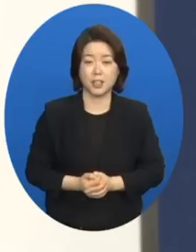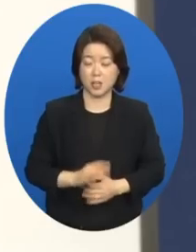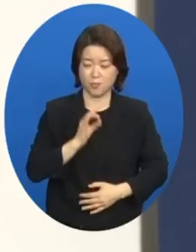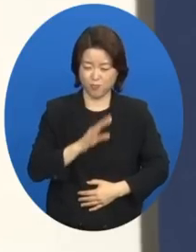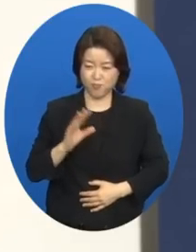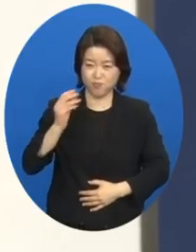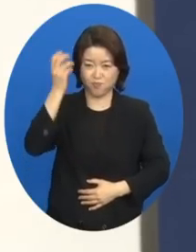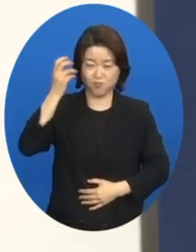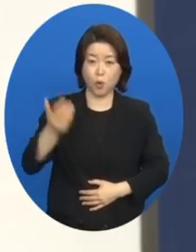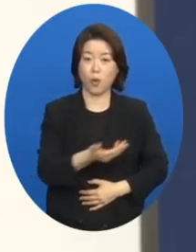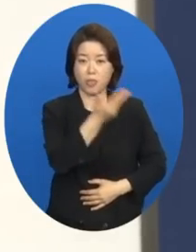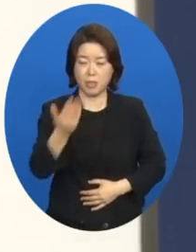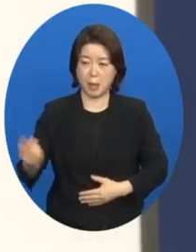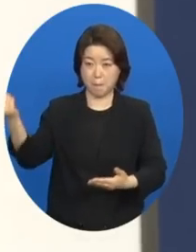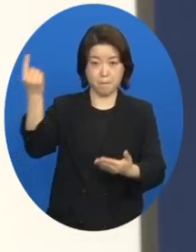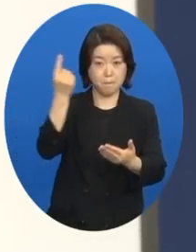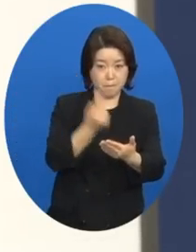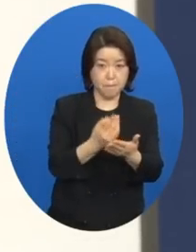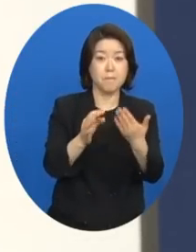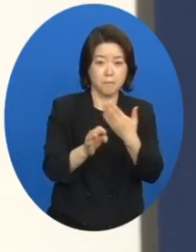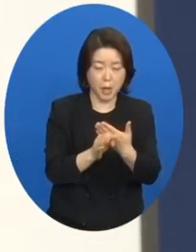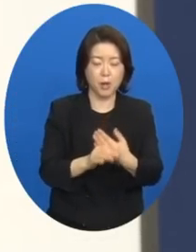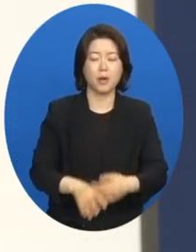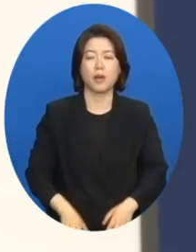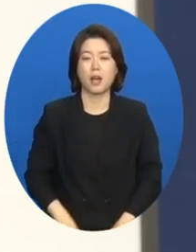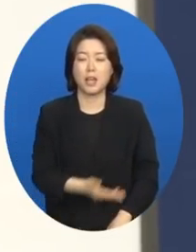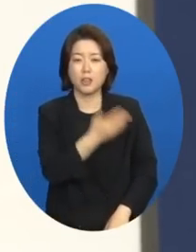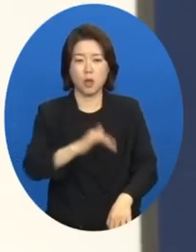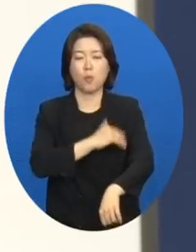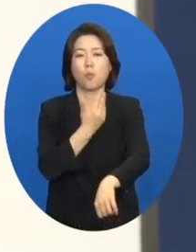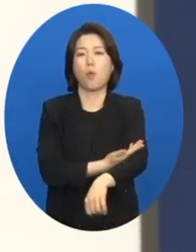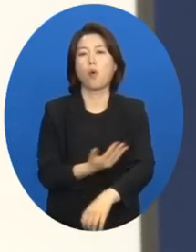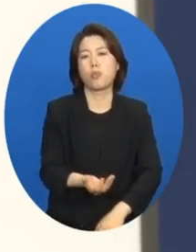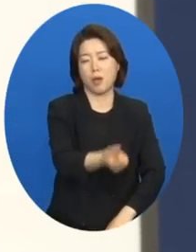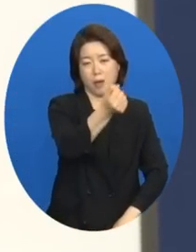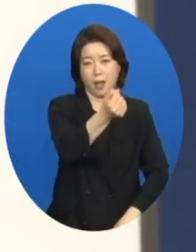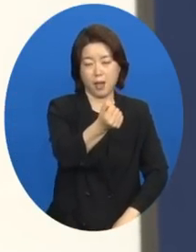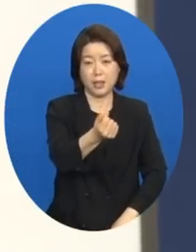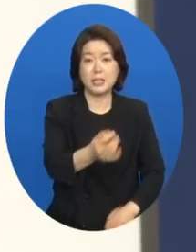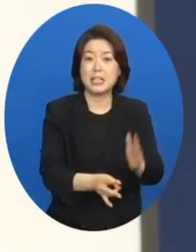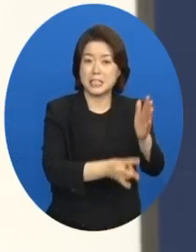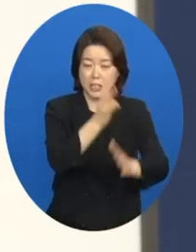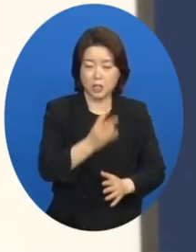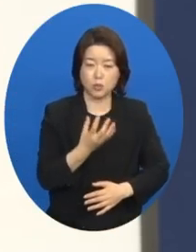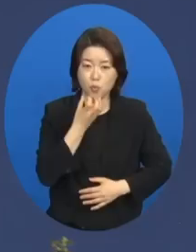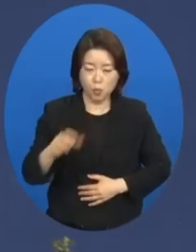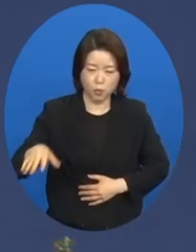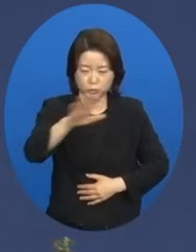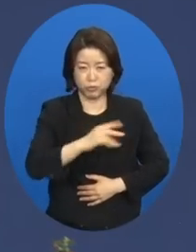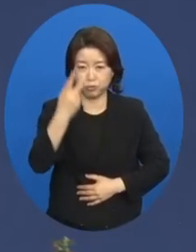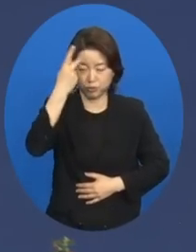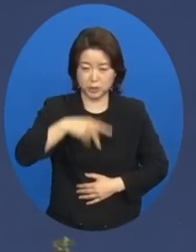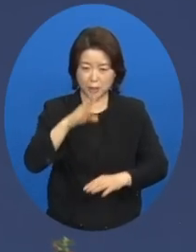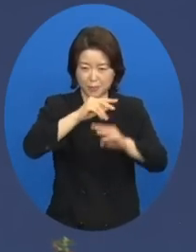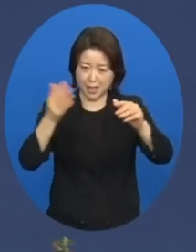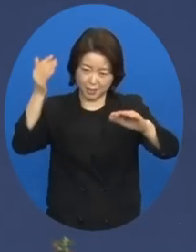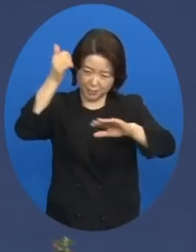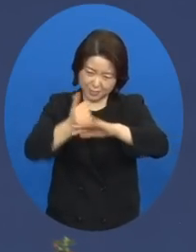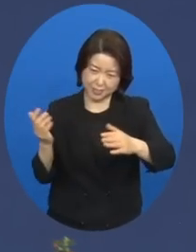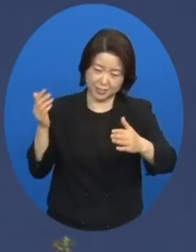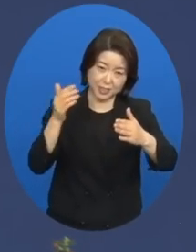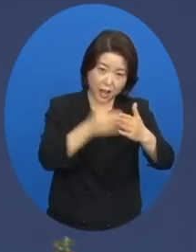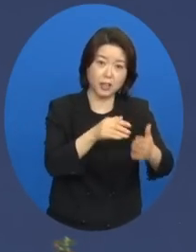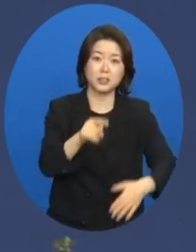오직 성령이 너에게 임하시면 너희가 권능을 받고 예루살렘과 온 유대와 사마리아와 땅끝까지 이르러